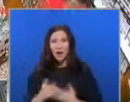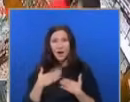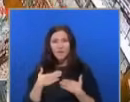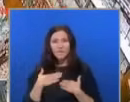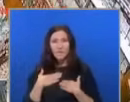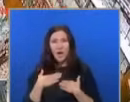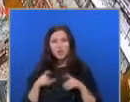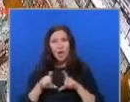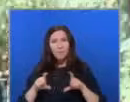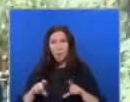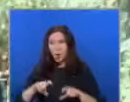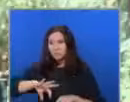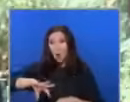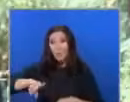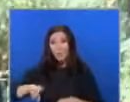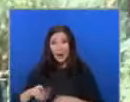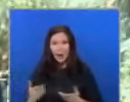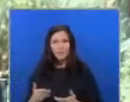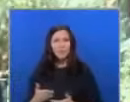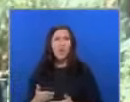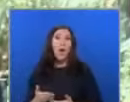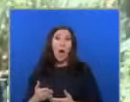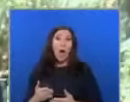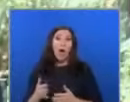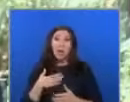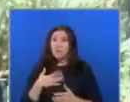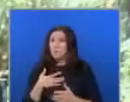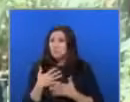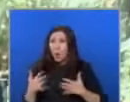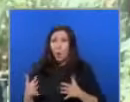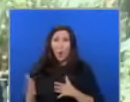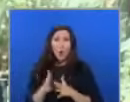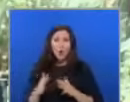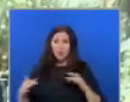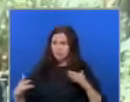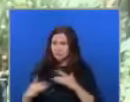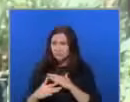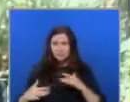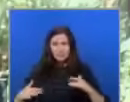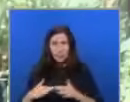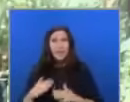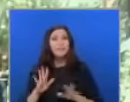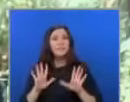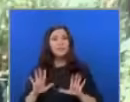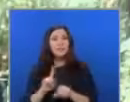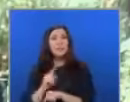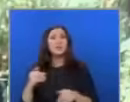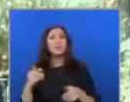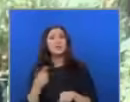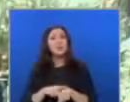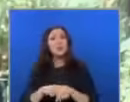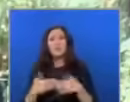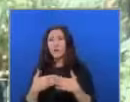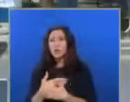нашия блок обраха, а пък иначе е оживено 10-11 вечерта.